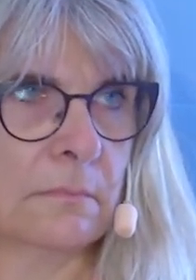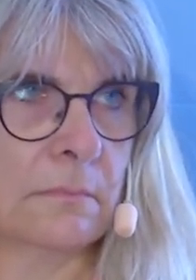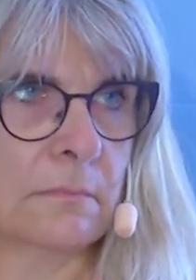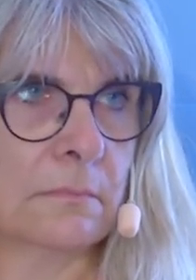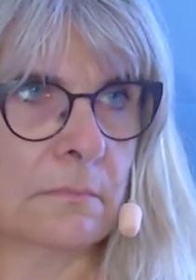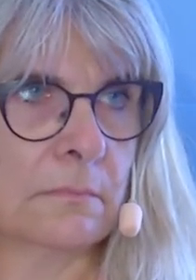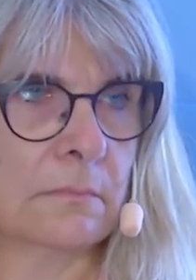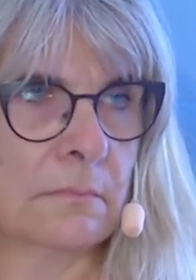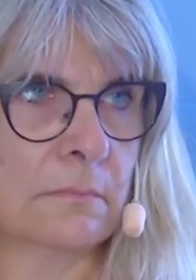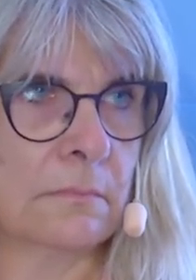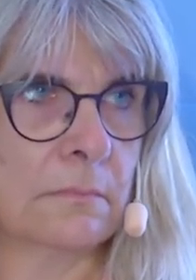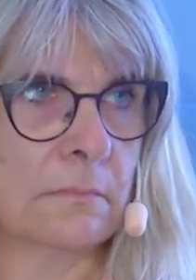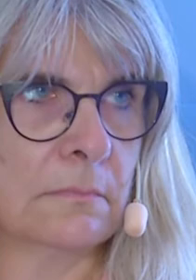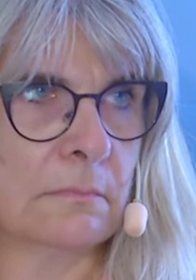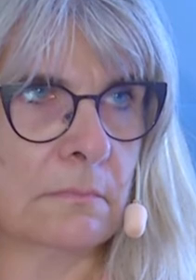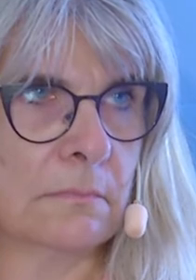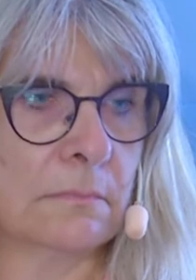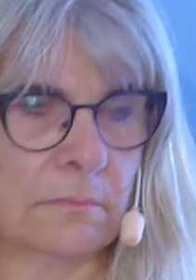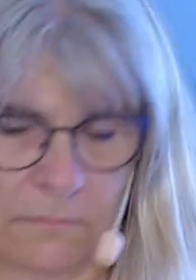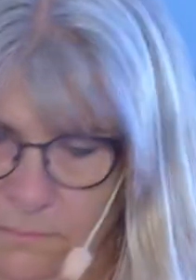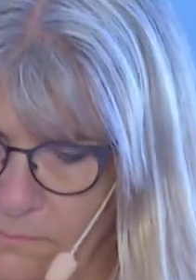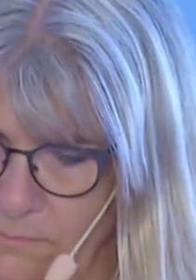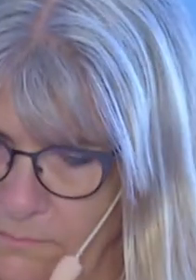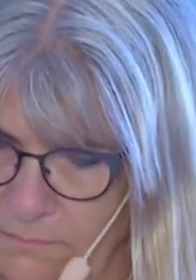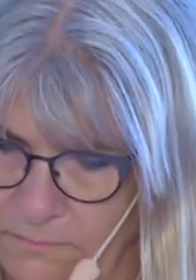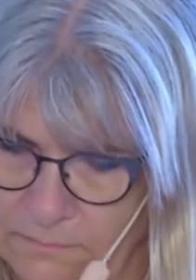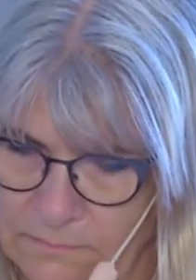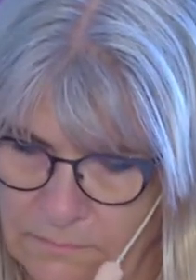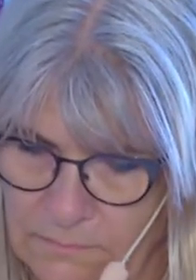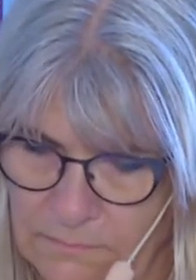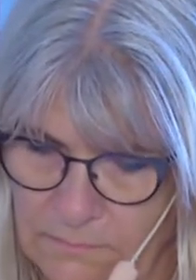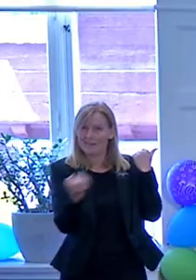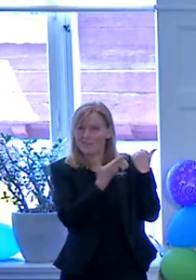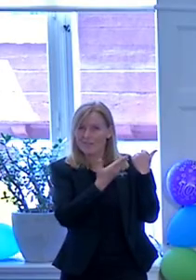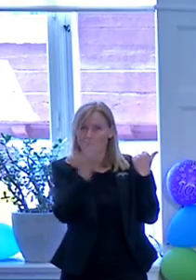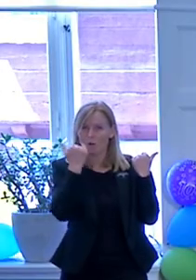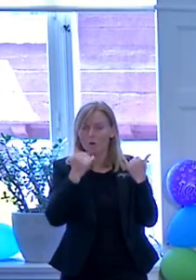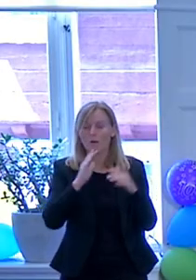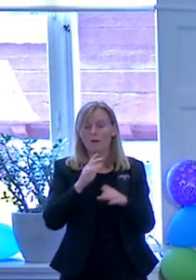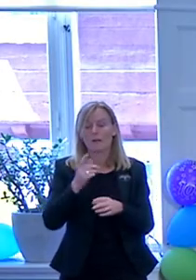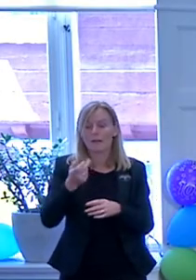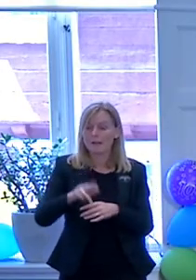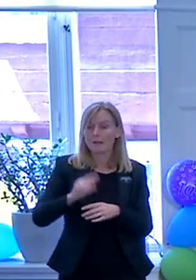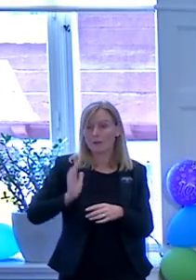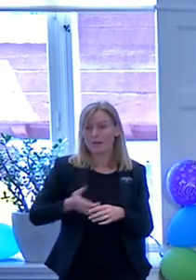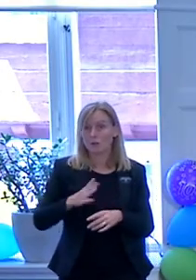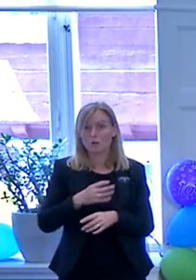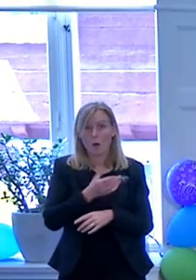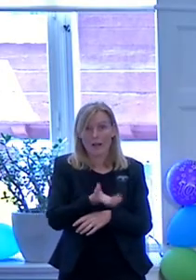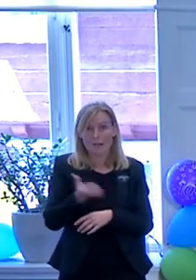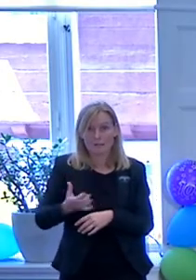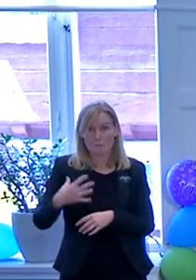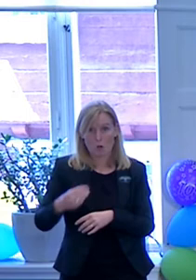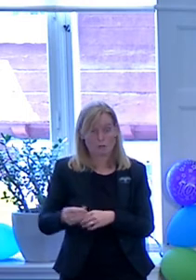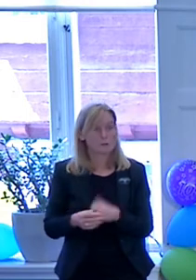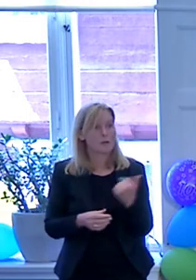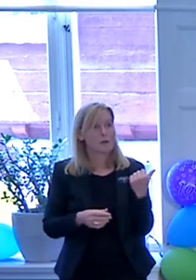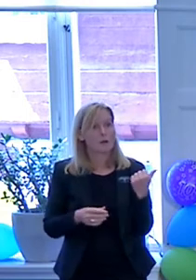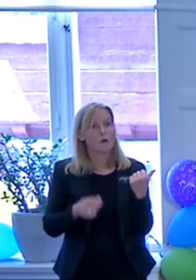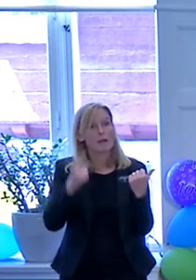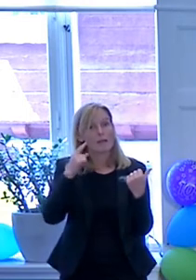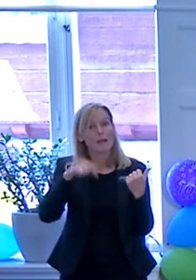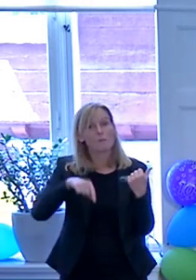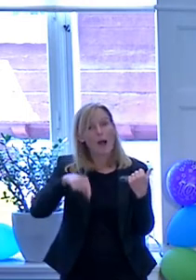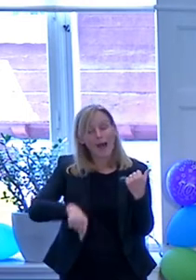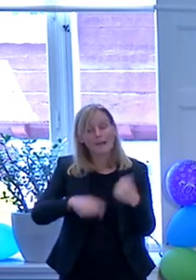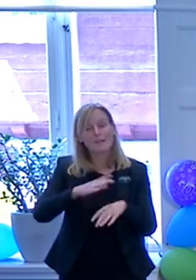nämner med den här appen eller lösningen till exempel för kvinnor med bröstcancer. Här behöver vi också i Sverige,